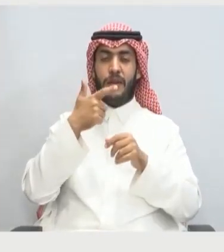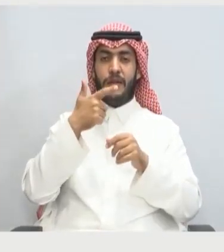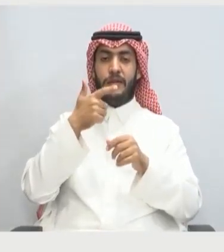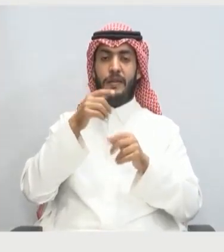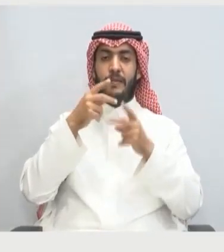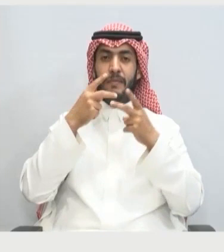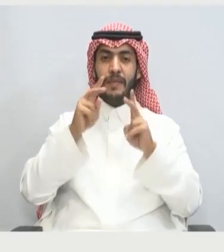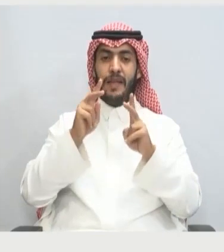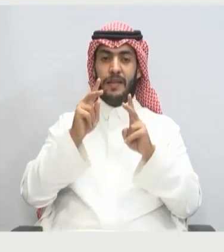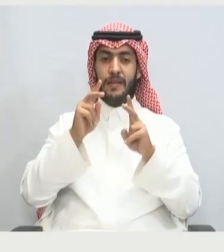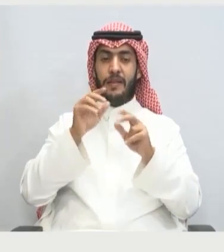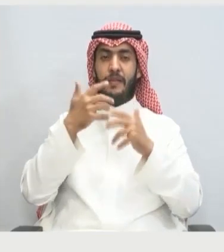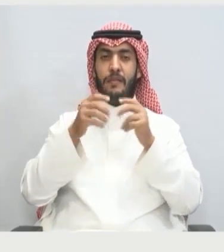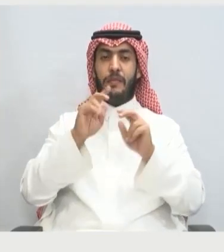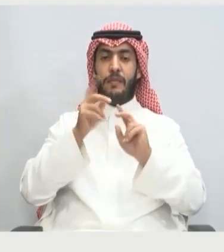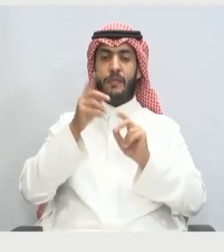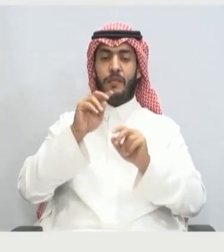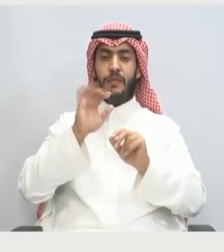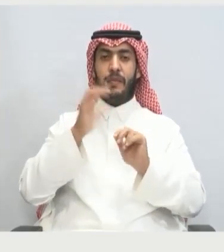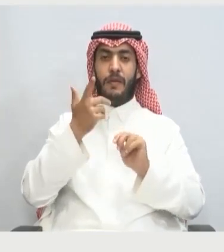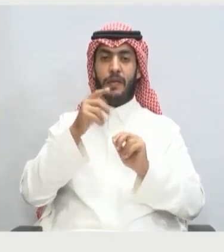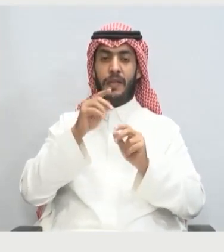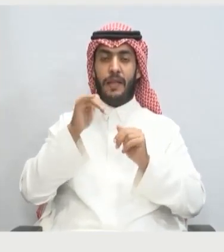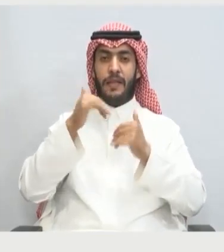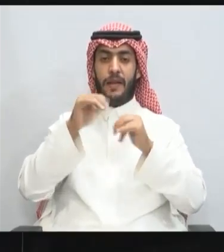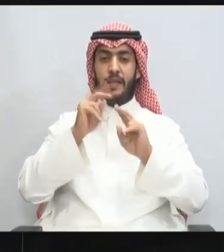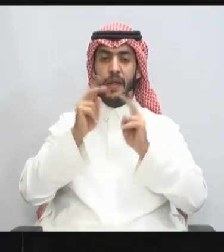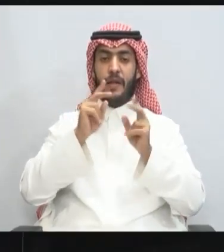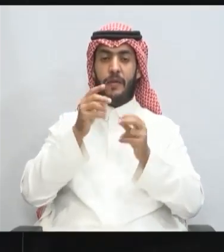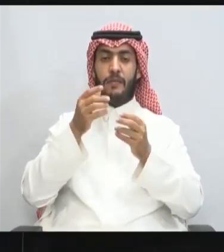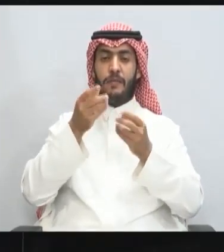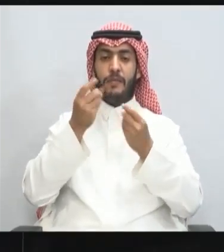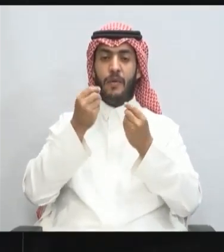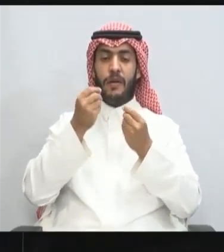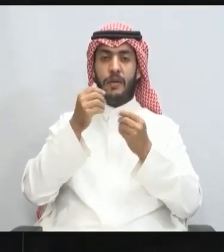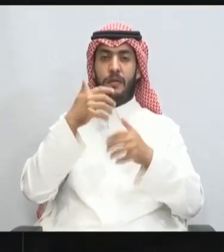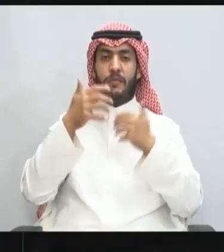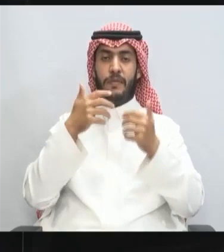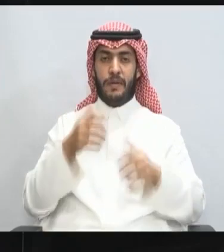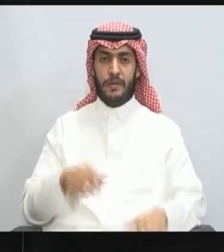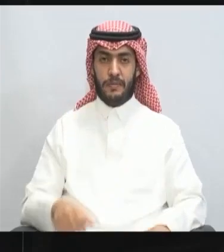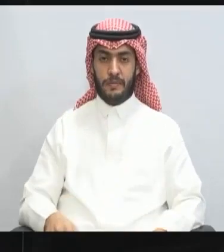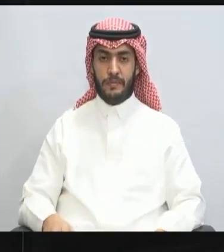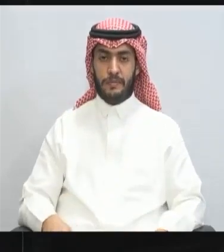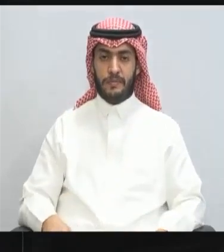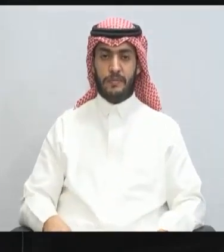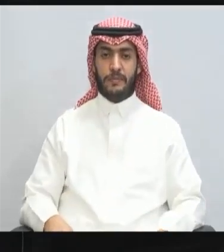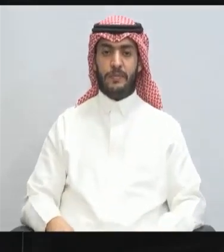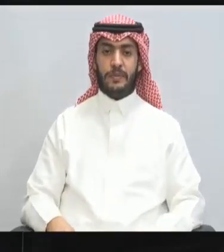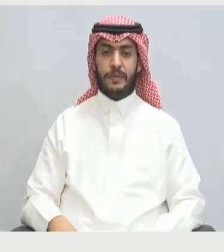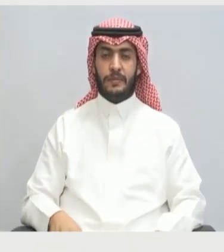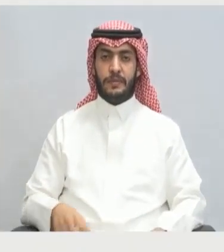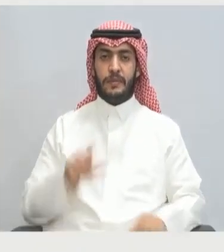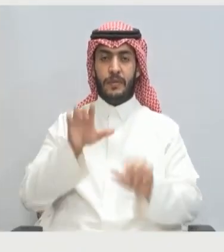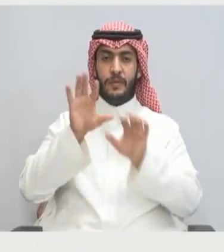الابتدائيه للتفاعل كيف عن طريق التغير في تركيز المواد المتفاعله لذلك قلنا